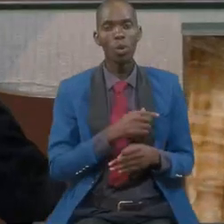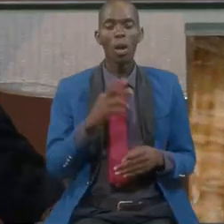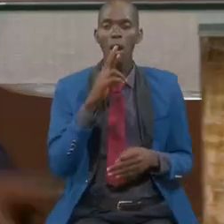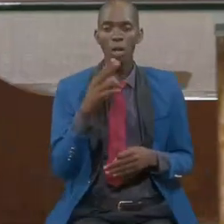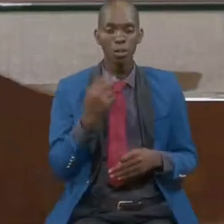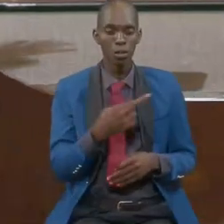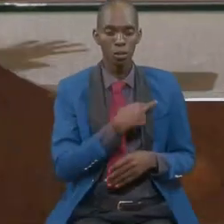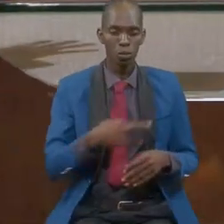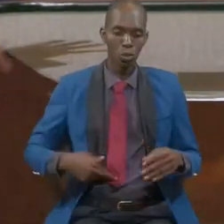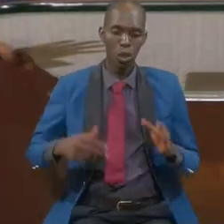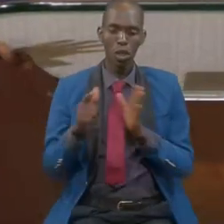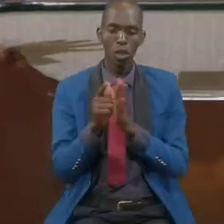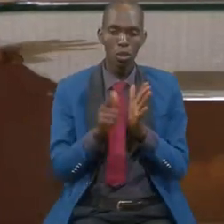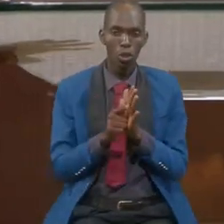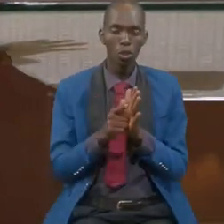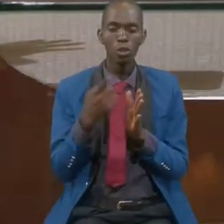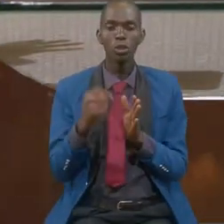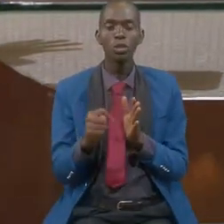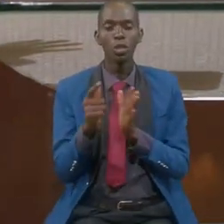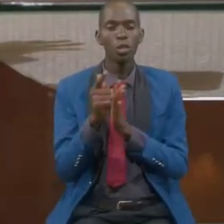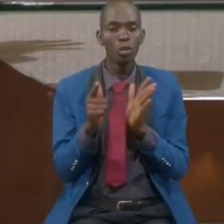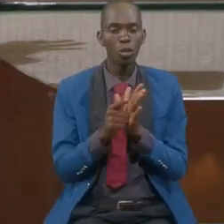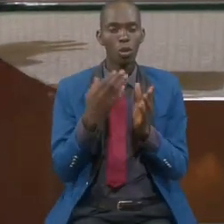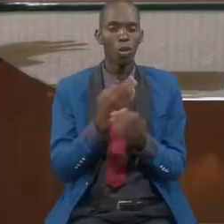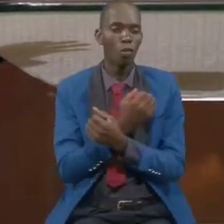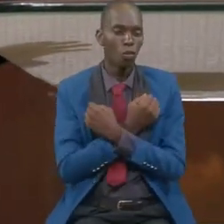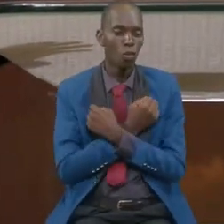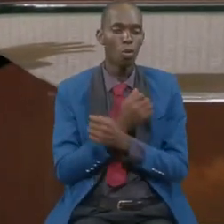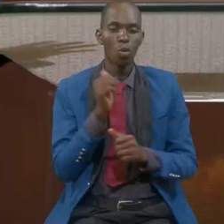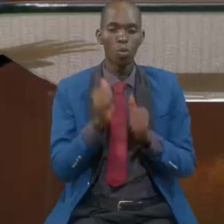nous avons la loi royale qui est la loi d'amour,